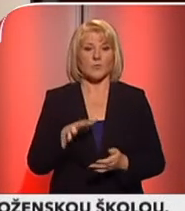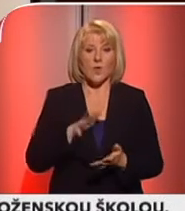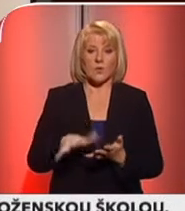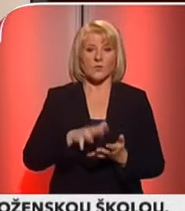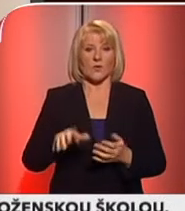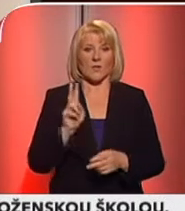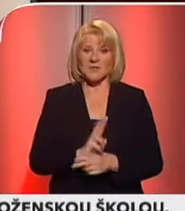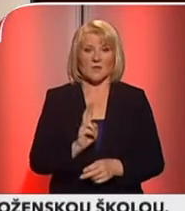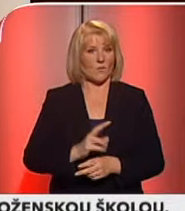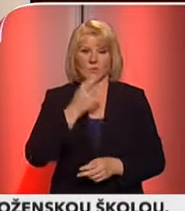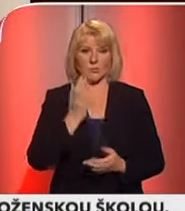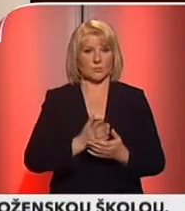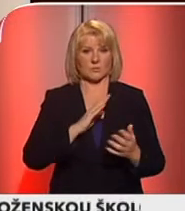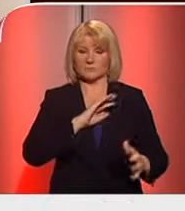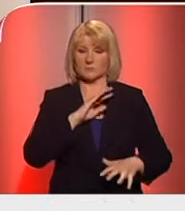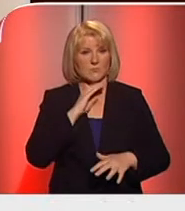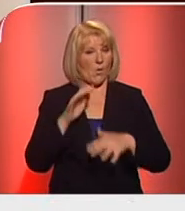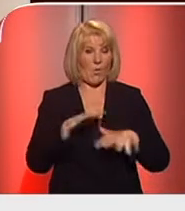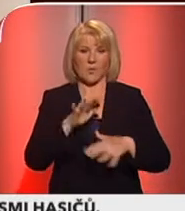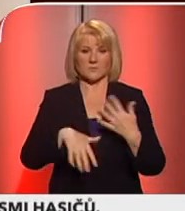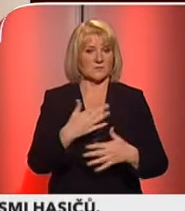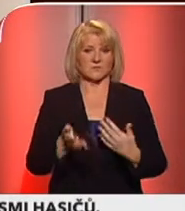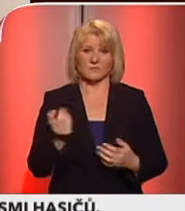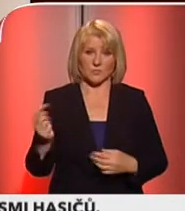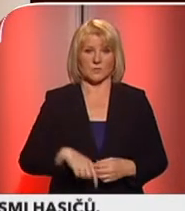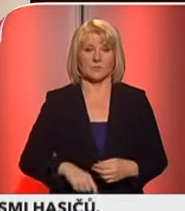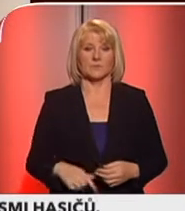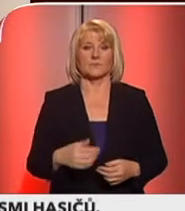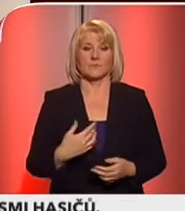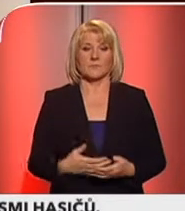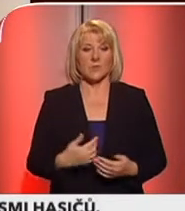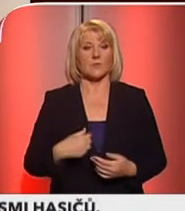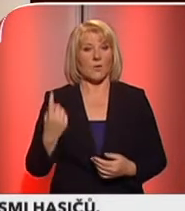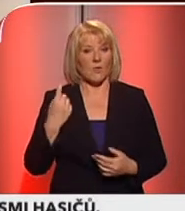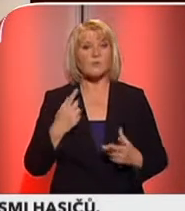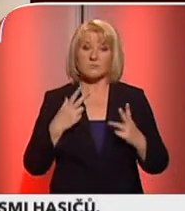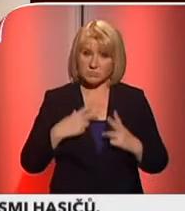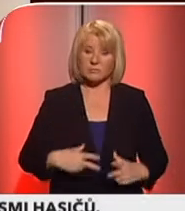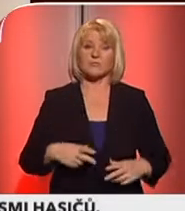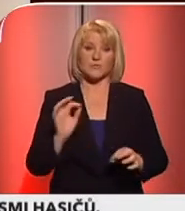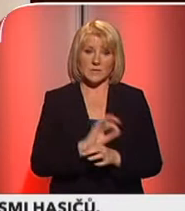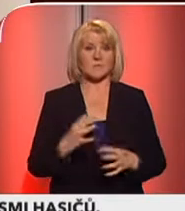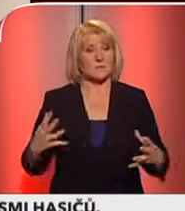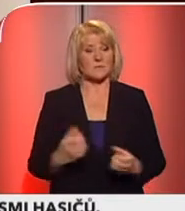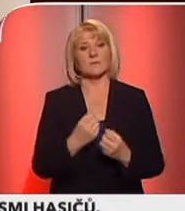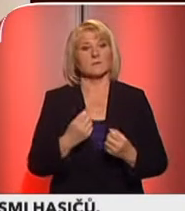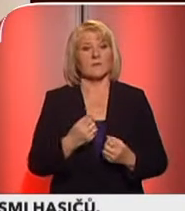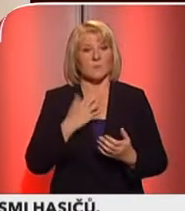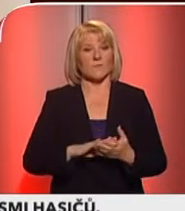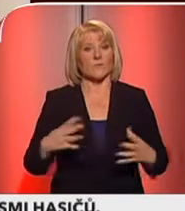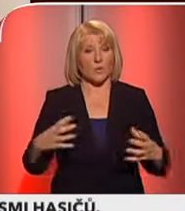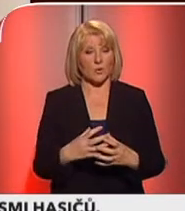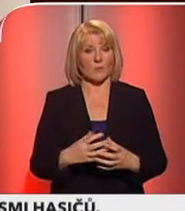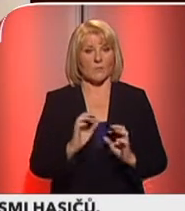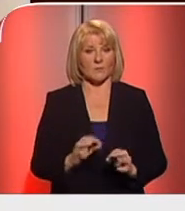myslím, že žádná společnost a žádné společnosti neprospěje. Takže já jsem rád, že se to dokázalo propojit, byť teda samozřejmě v některých těch případech